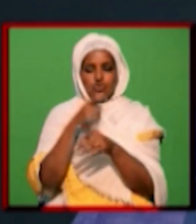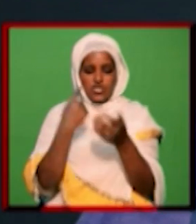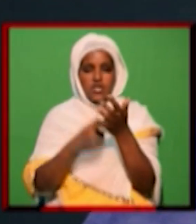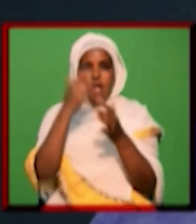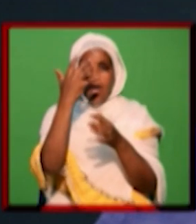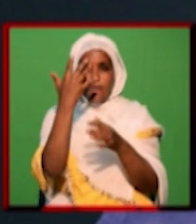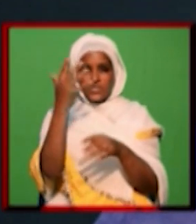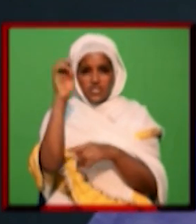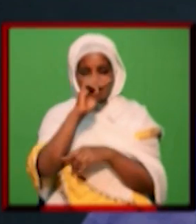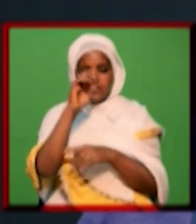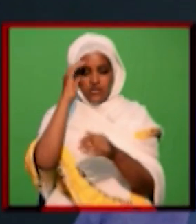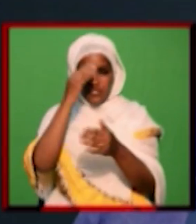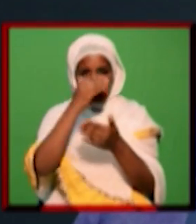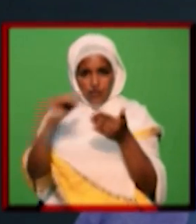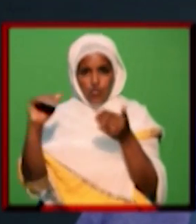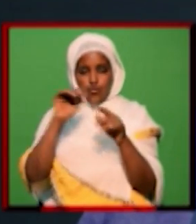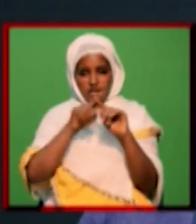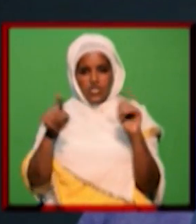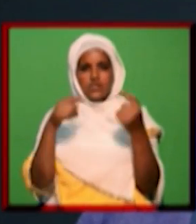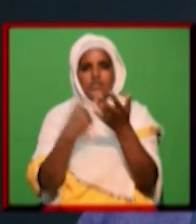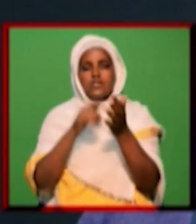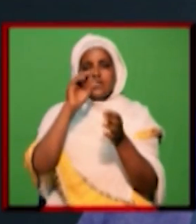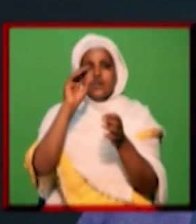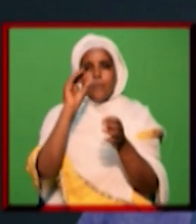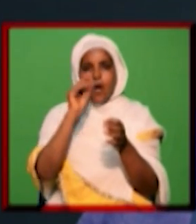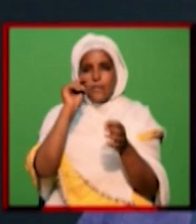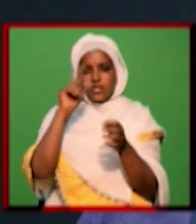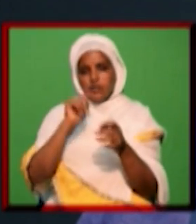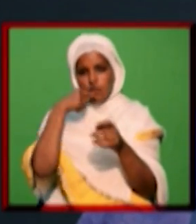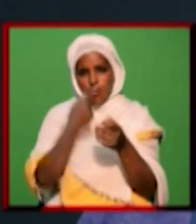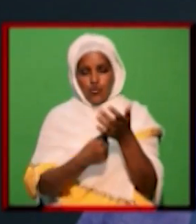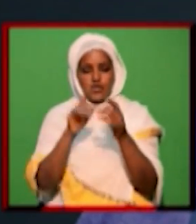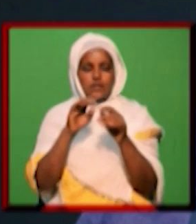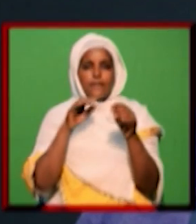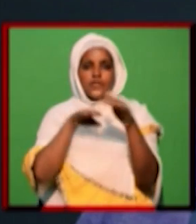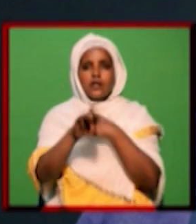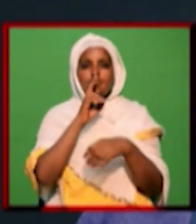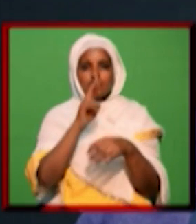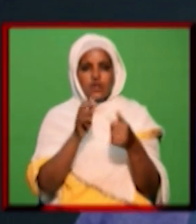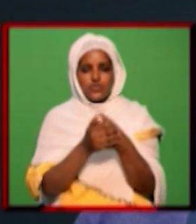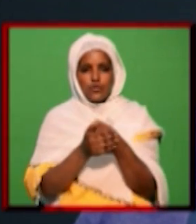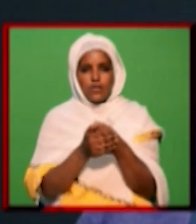ቀን ተኩል ግን ሰሙነ ህማማት ይባላሉ። እነዚህ በመሳሌ የገቡት ናቸው። የ